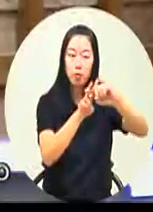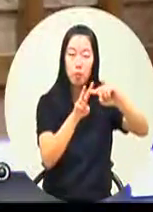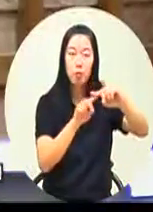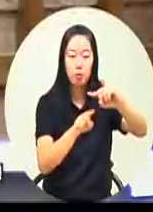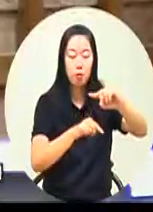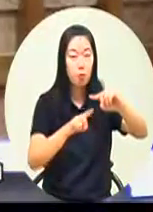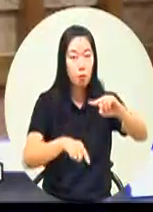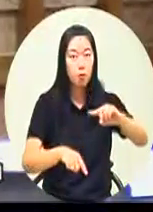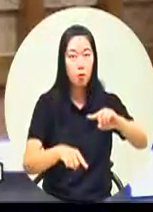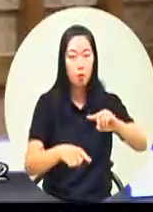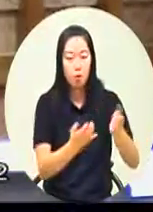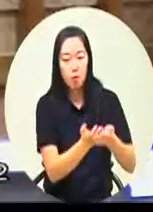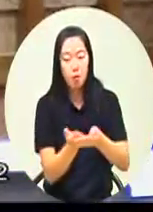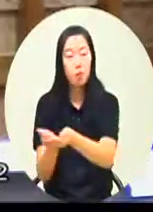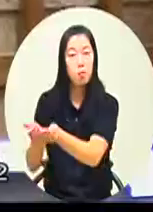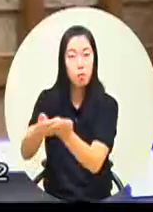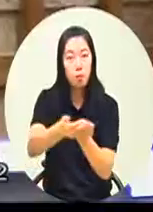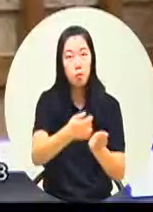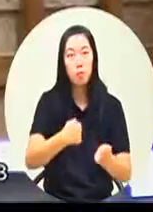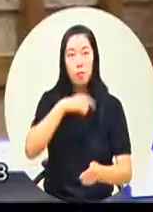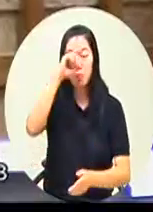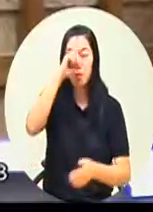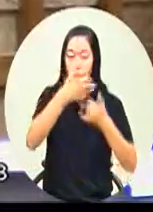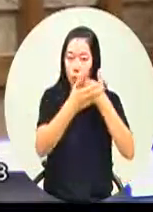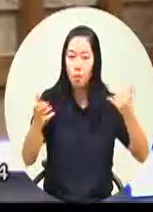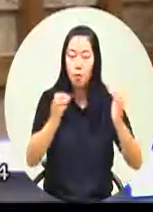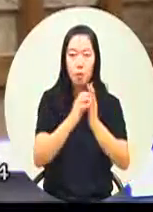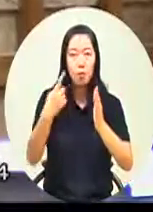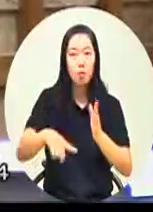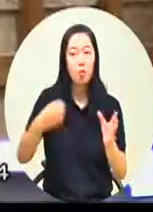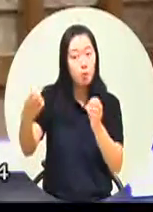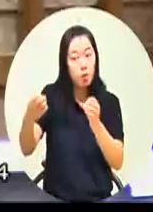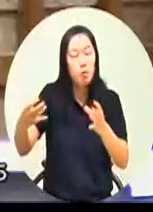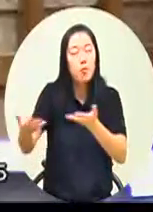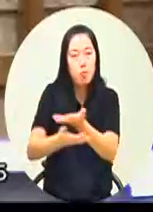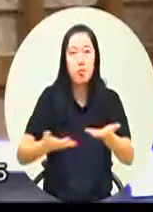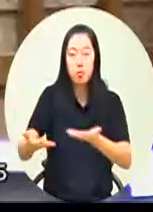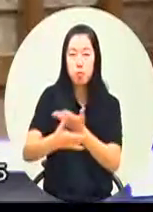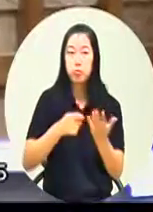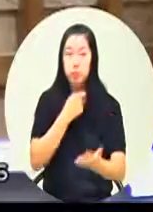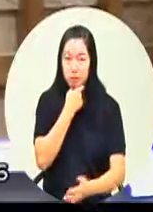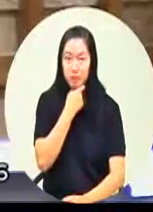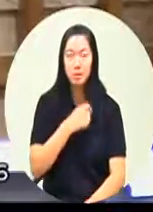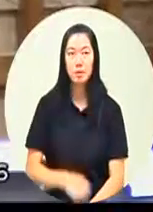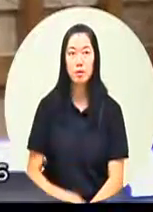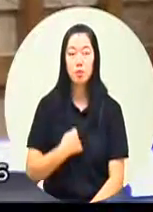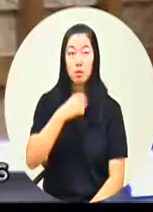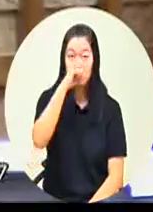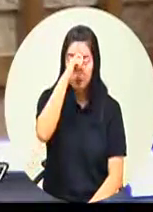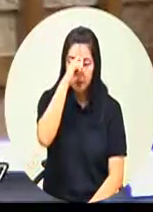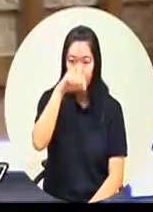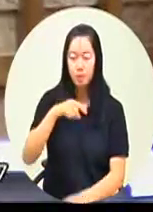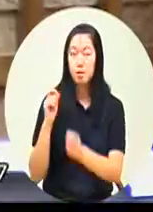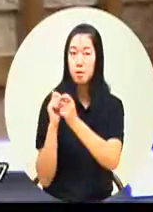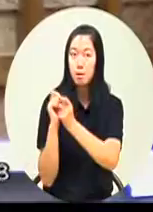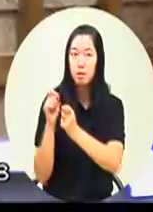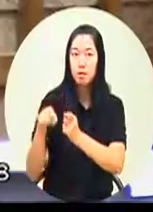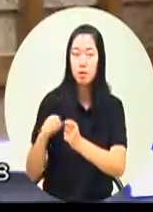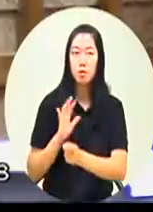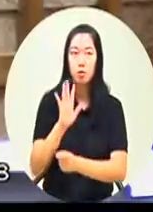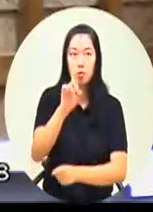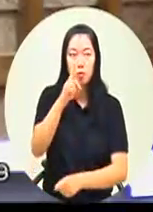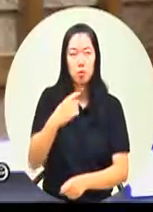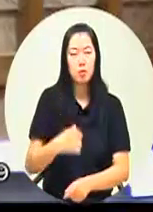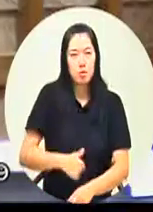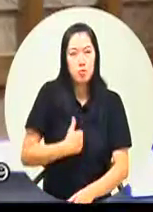线，我希望您能够跟海洋局好好的沟通。我也希望呢，在近期或是我们有一个具体